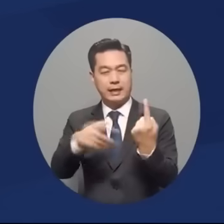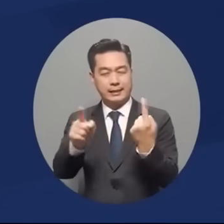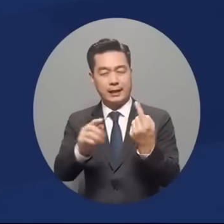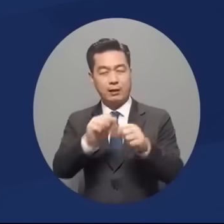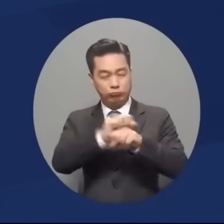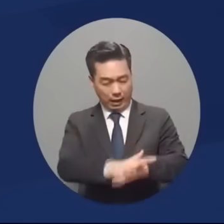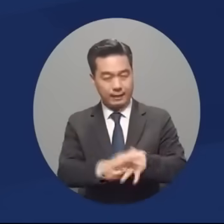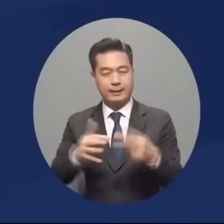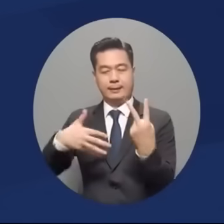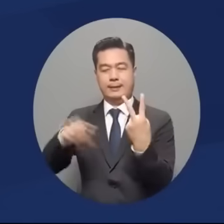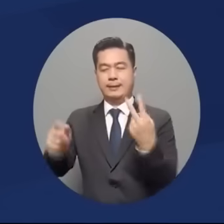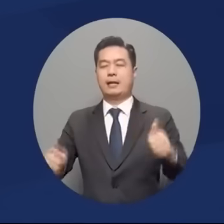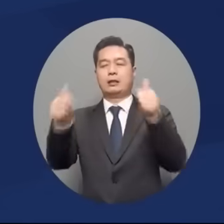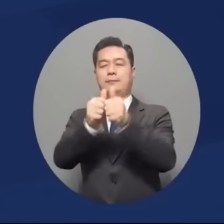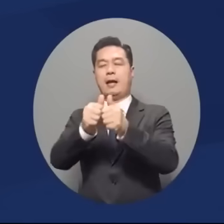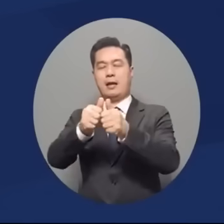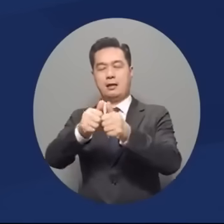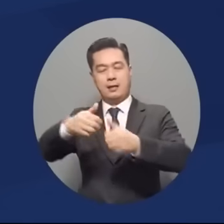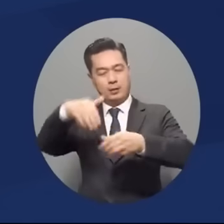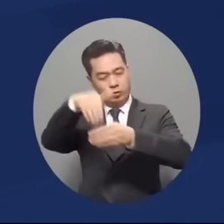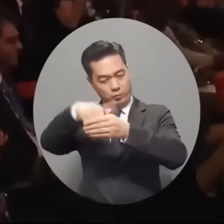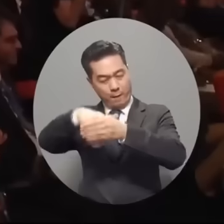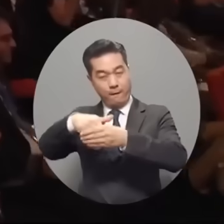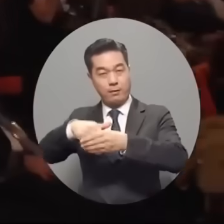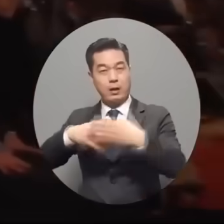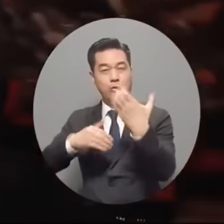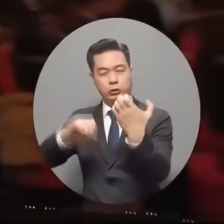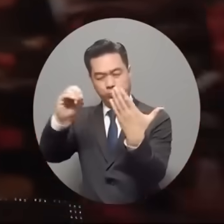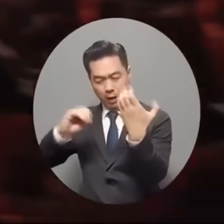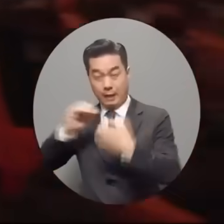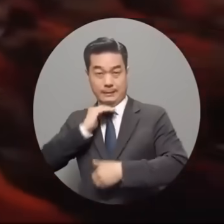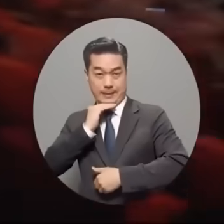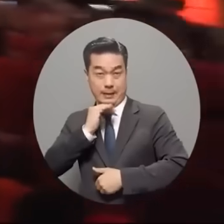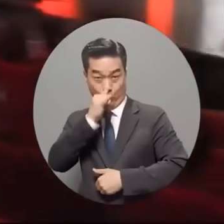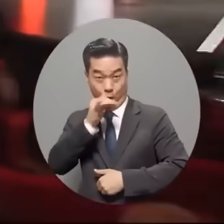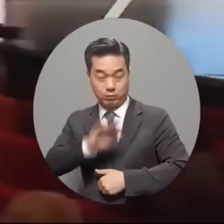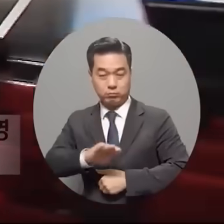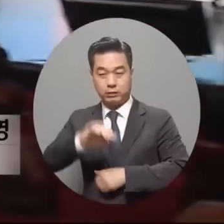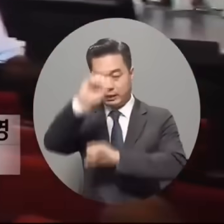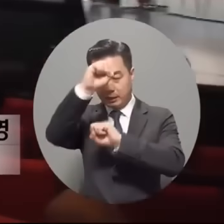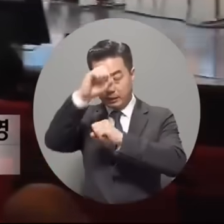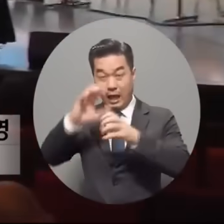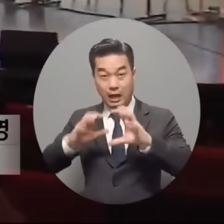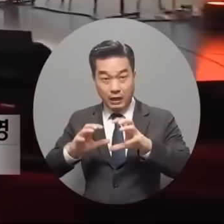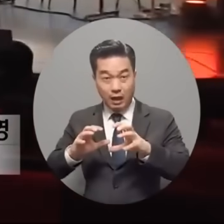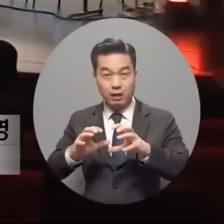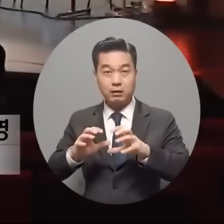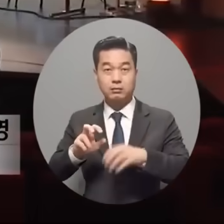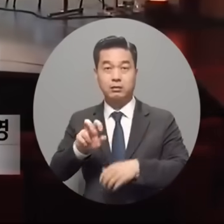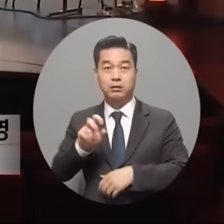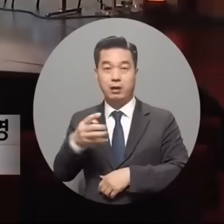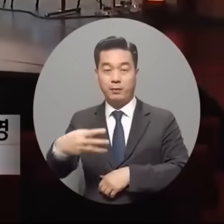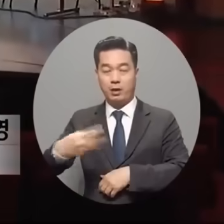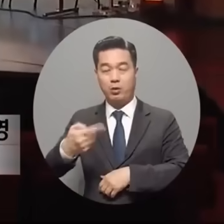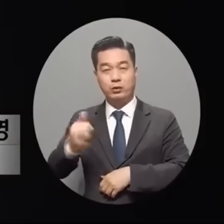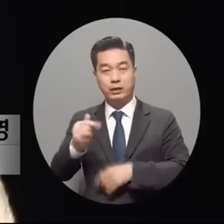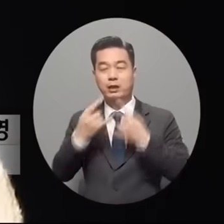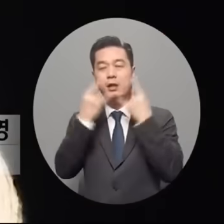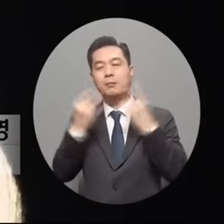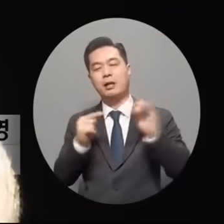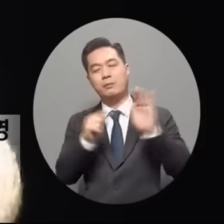말로 분위기를 띄웠습니다. 유치전 막판 경쟁국인 이탈리아가 멜로니 총리의 파리 방문을 취소하는